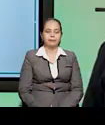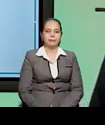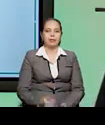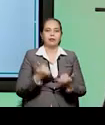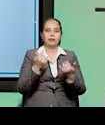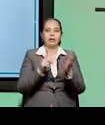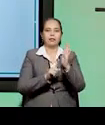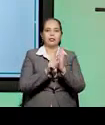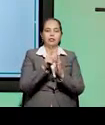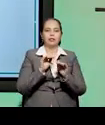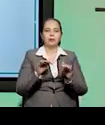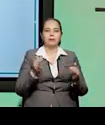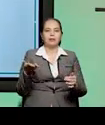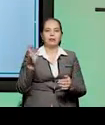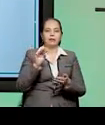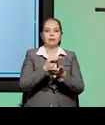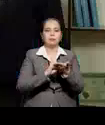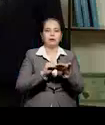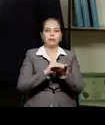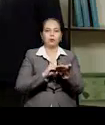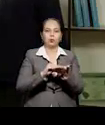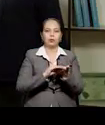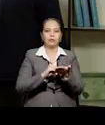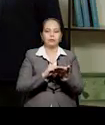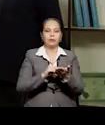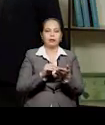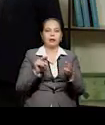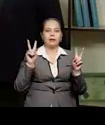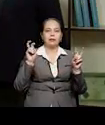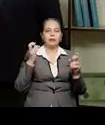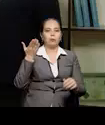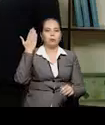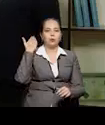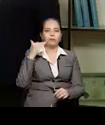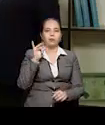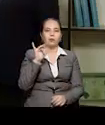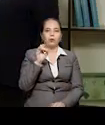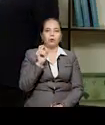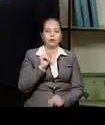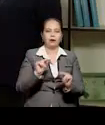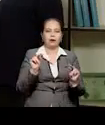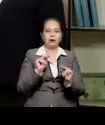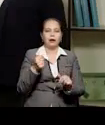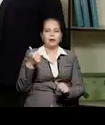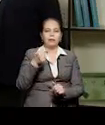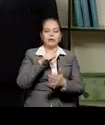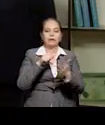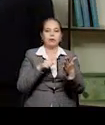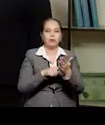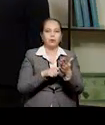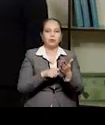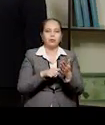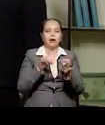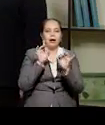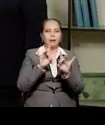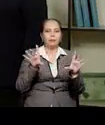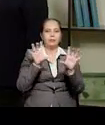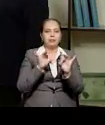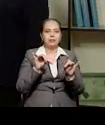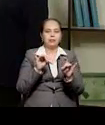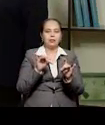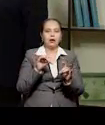Для начала, ребята, давайте повторим тему прошлого урока. Первый вопрос.